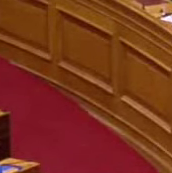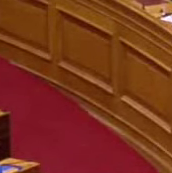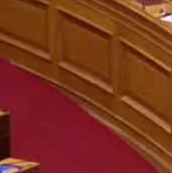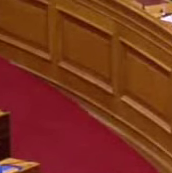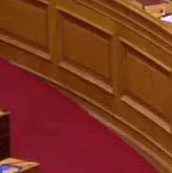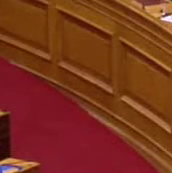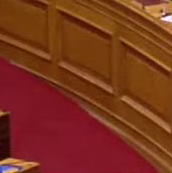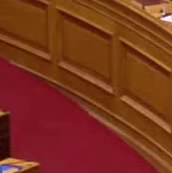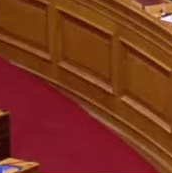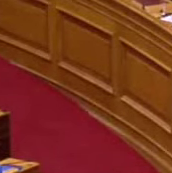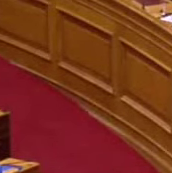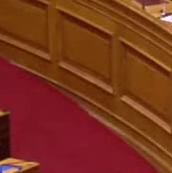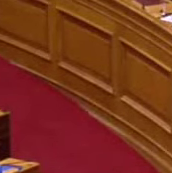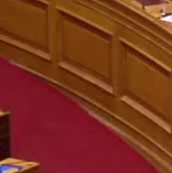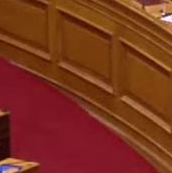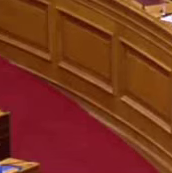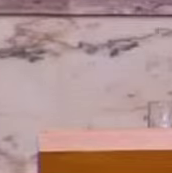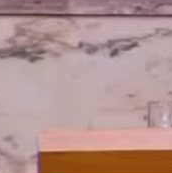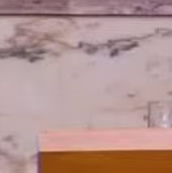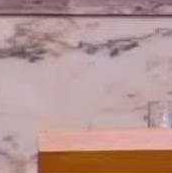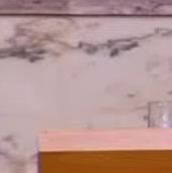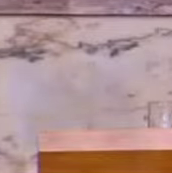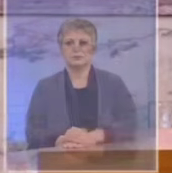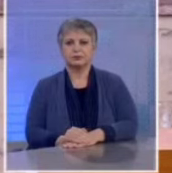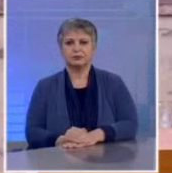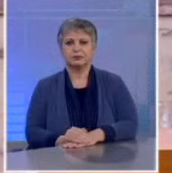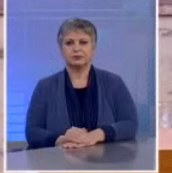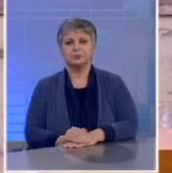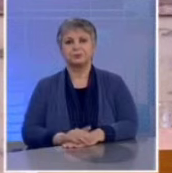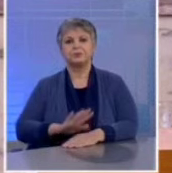Ευχαριστούμε τον κύριο Πρωθυπουργό.